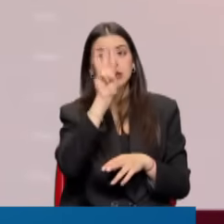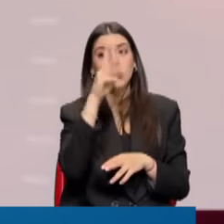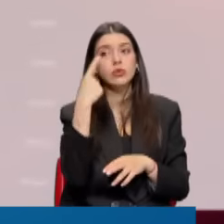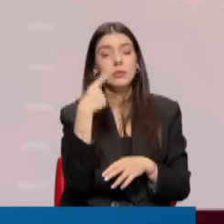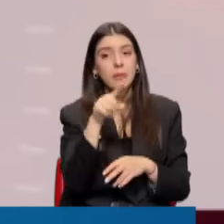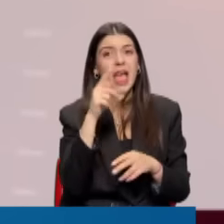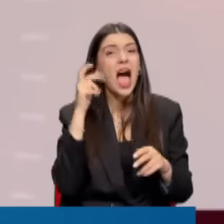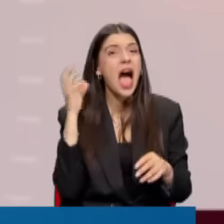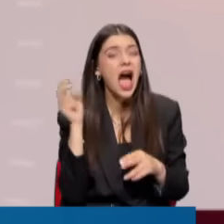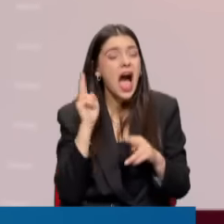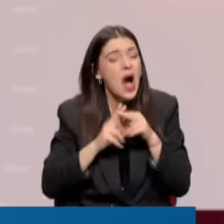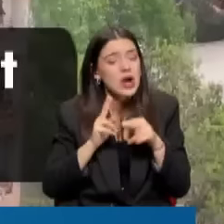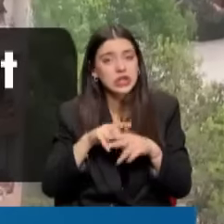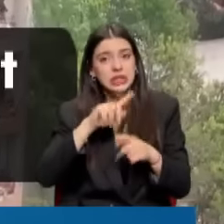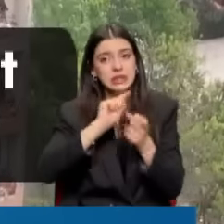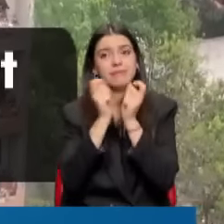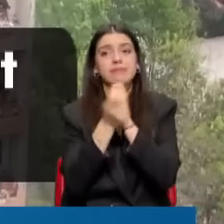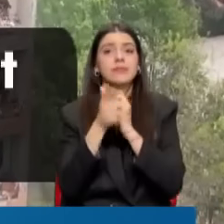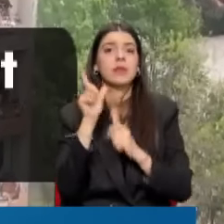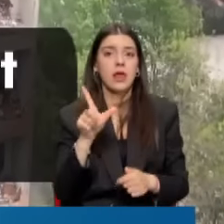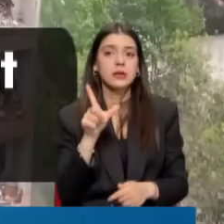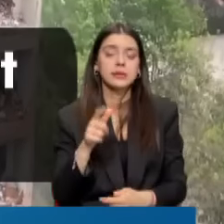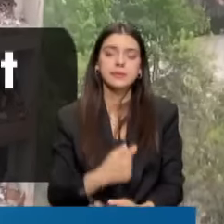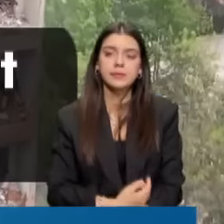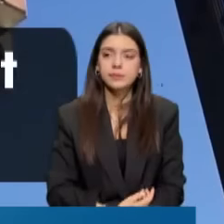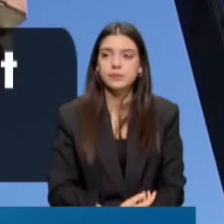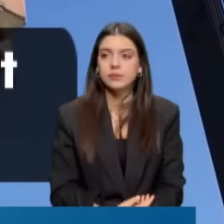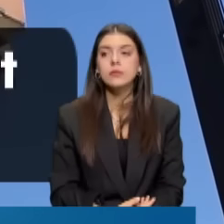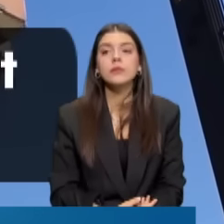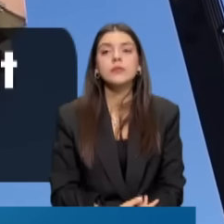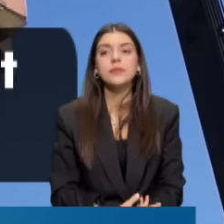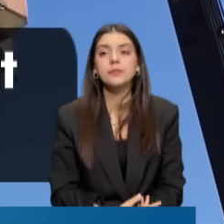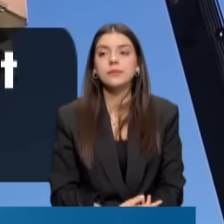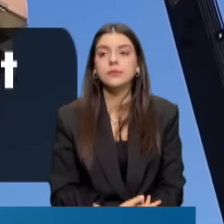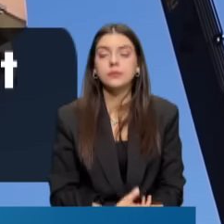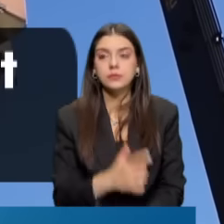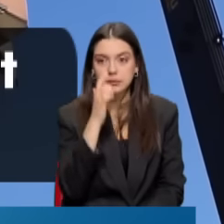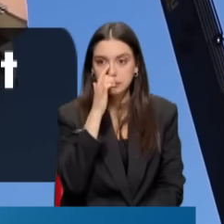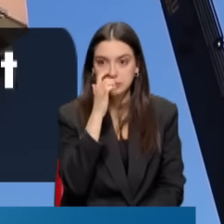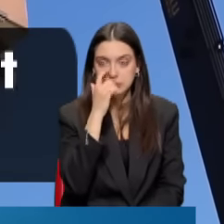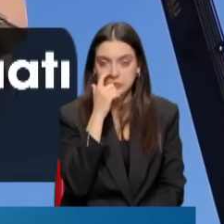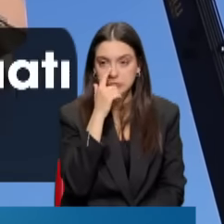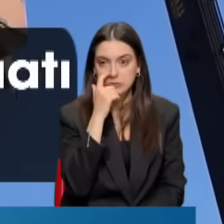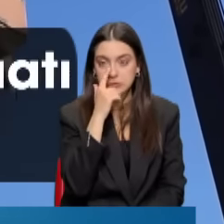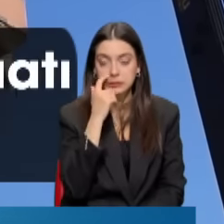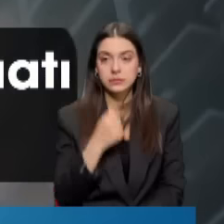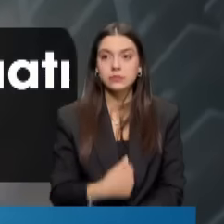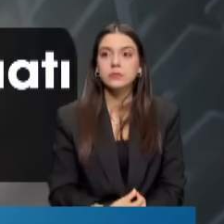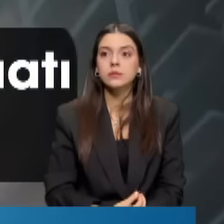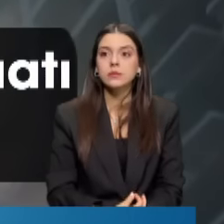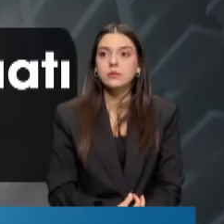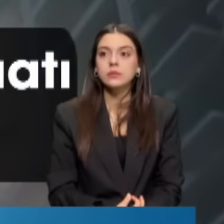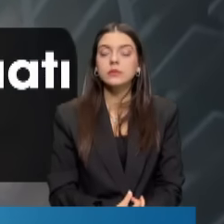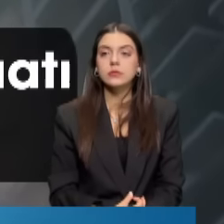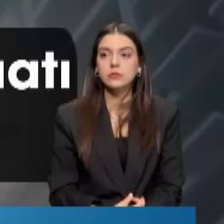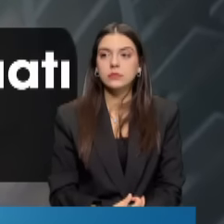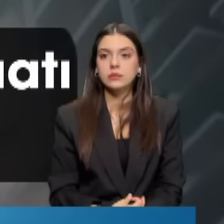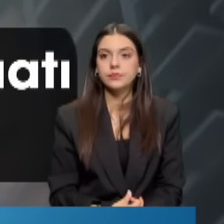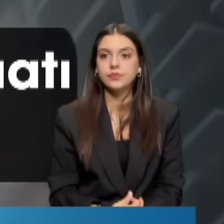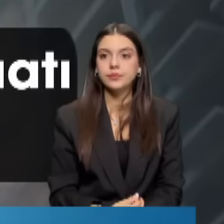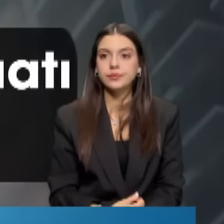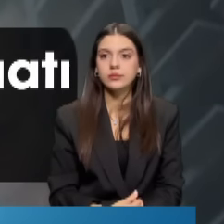acilen dönüştürülmesi şart Çünkü bugün asgari ücret 17.000 L Ama inşaat maliyetleri 25.000 üzerinde Yani bir asgari ücretli